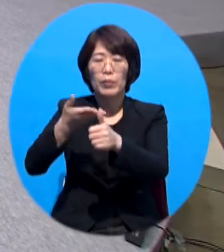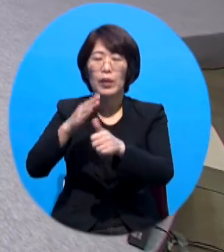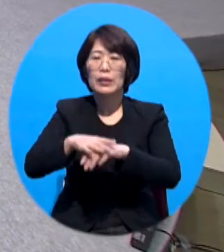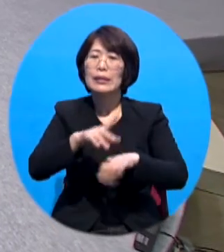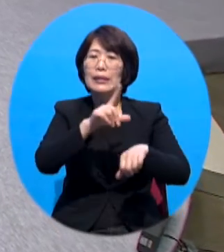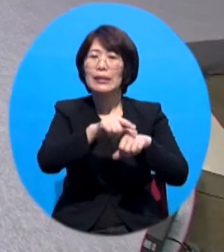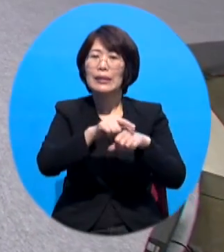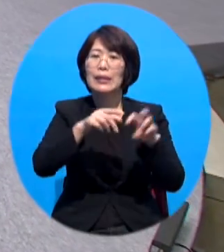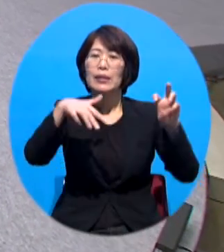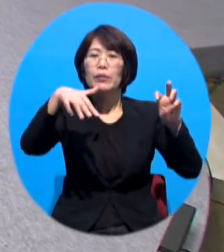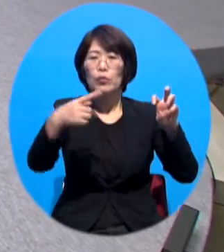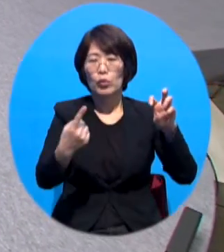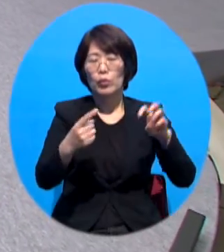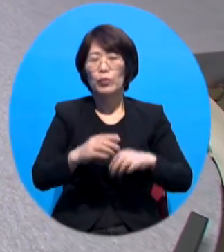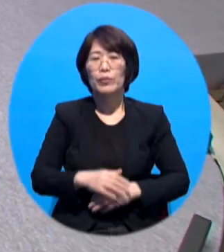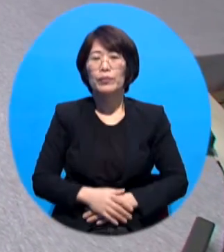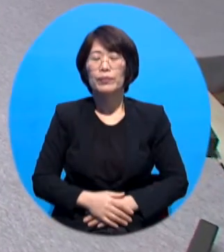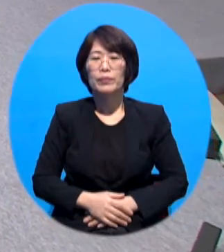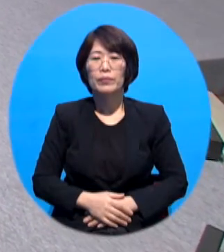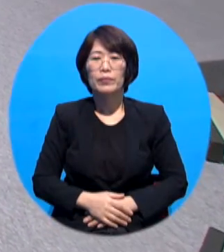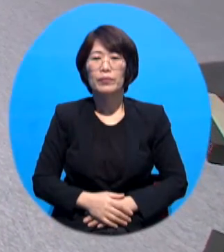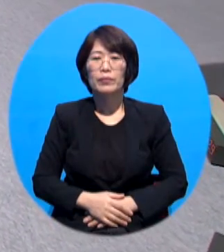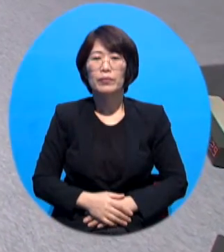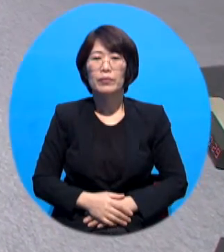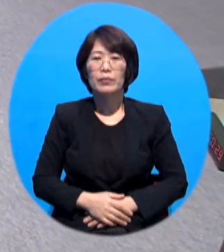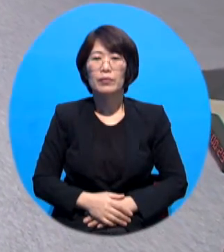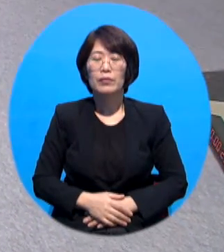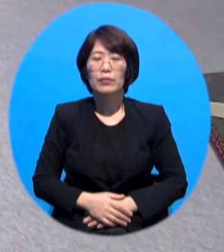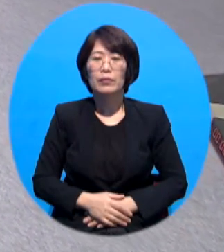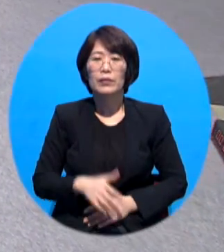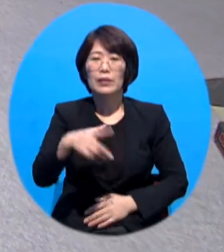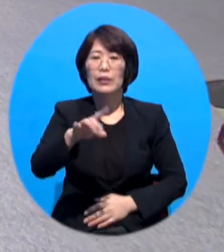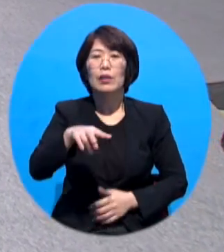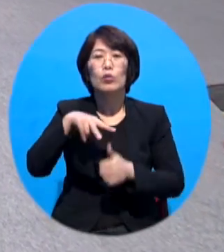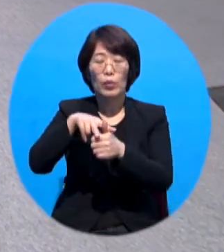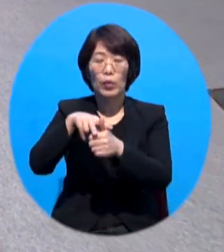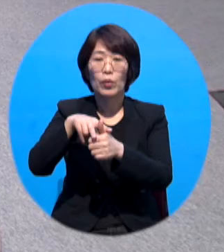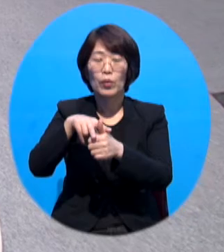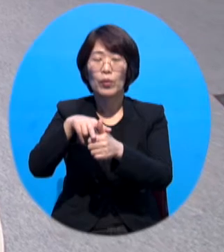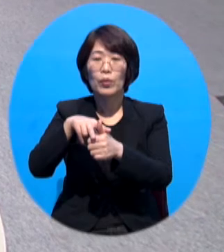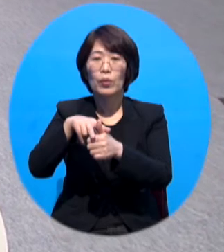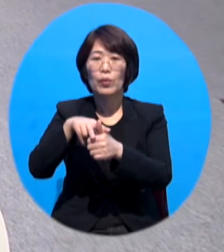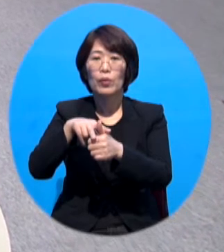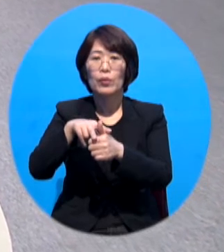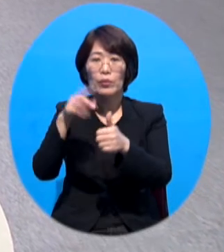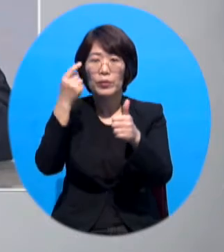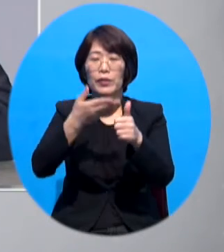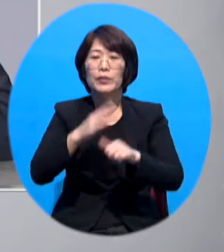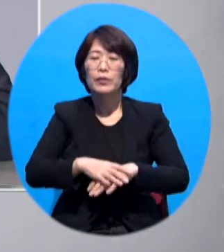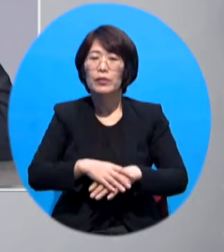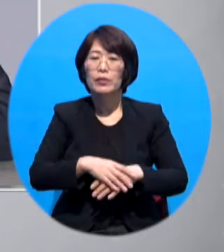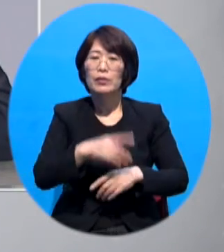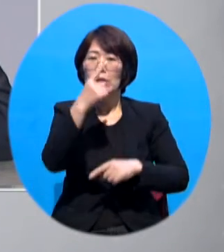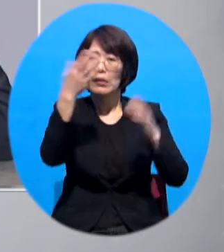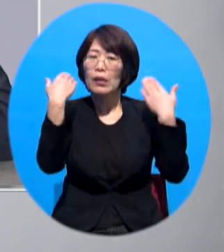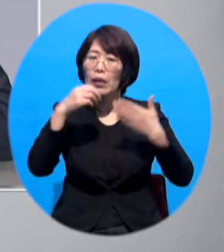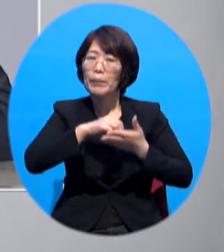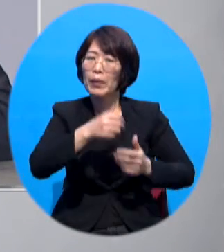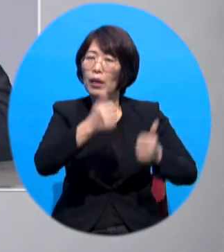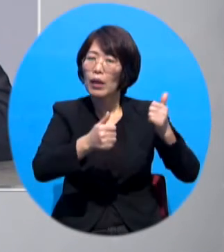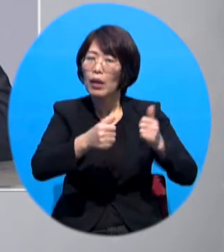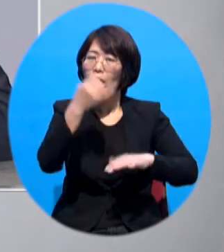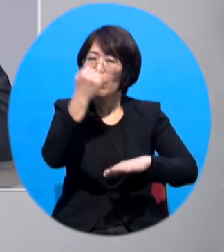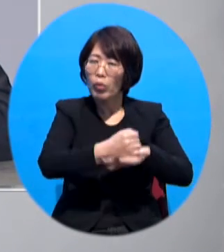질문 시간 30초 입니다 4 장소 부분임 예 쓰는 꼴찌 청렴도 꼴찌